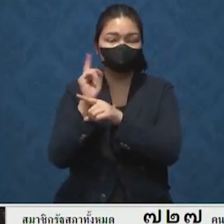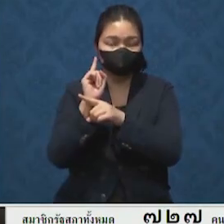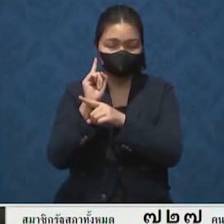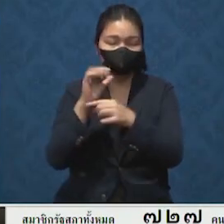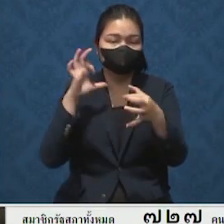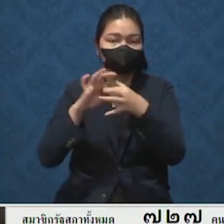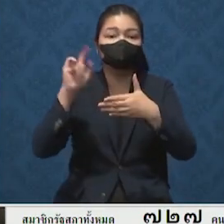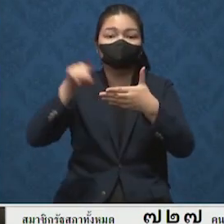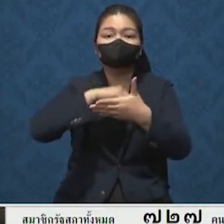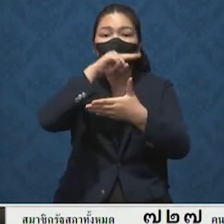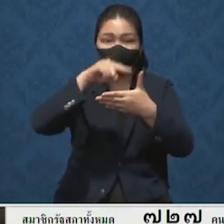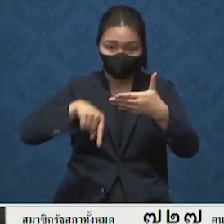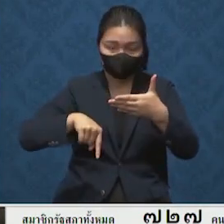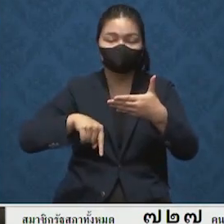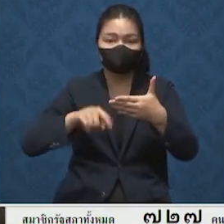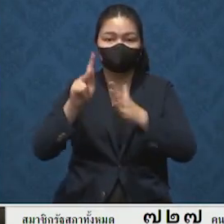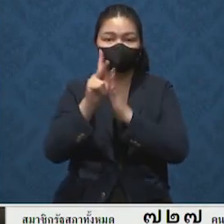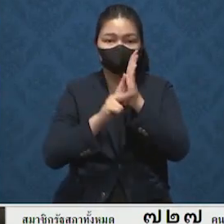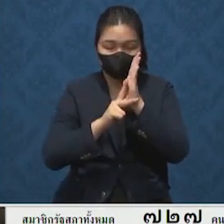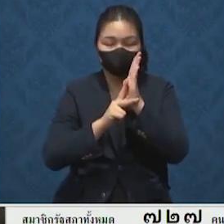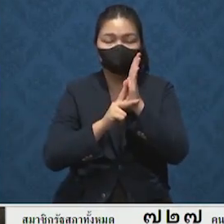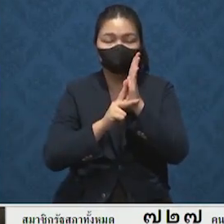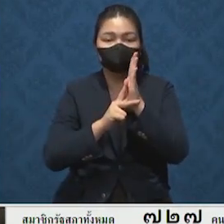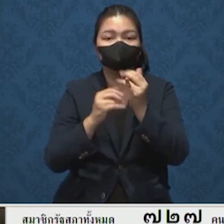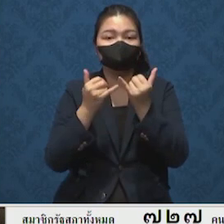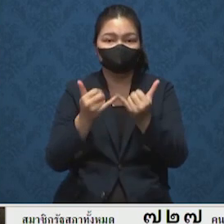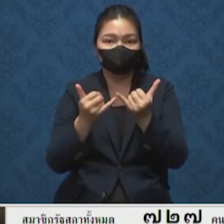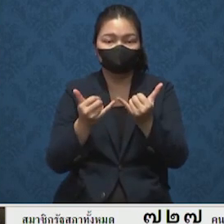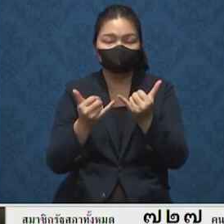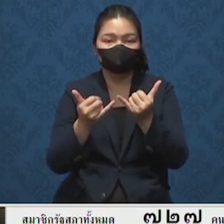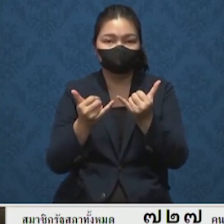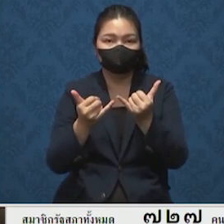ตั้งสมาชิกสภาผู้แทนราษฎรฉบับที่พ.ศ.